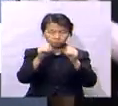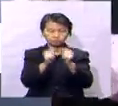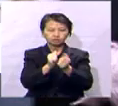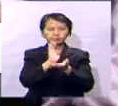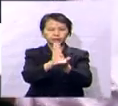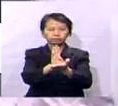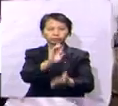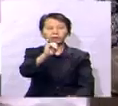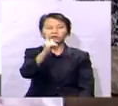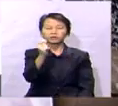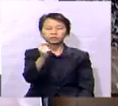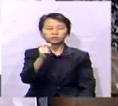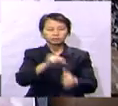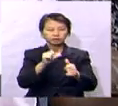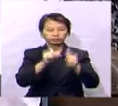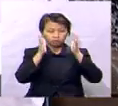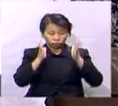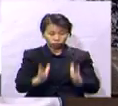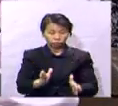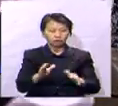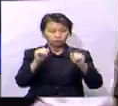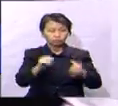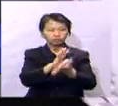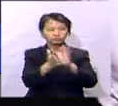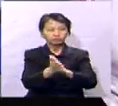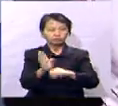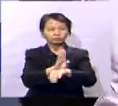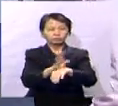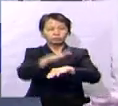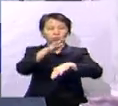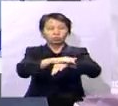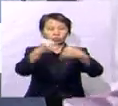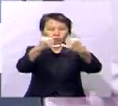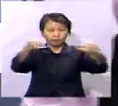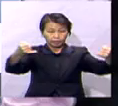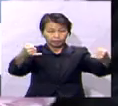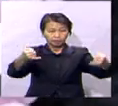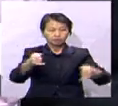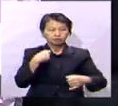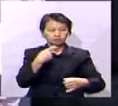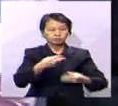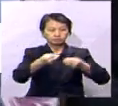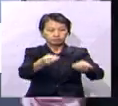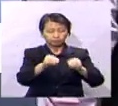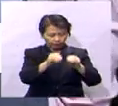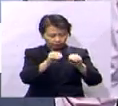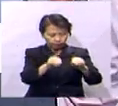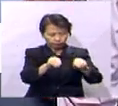mana setiap orang hari ini mereka boleh jadi usahawan online. Okay, di mana kita akan berikan